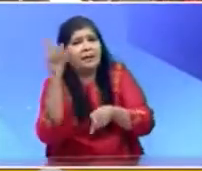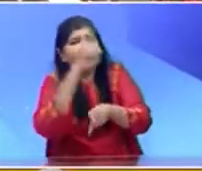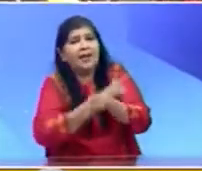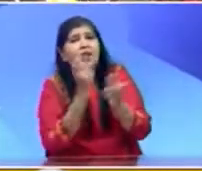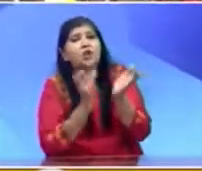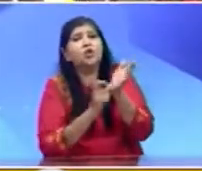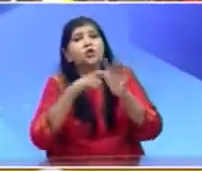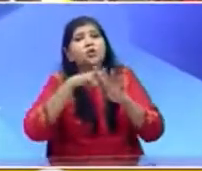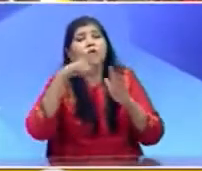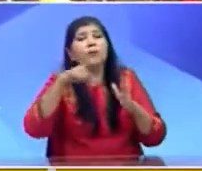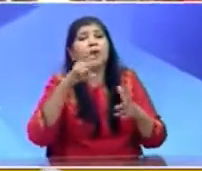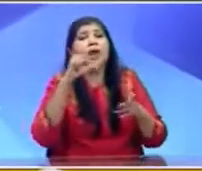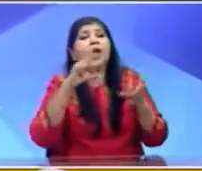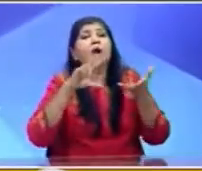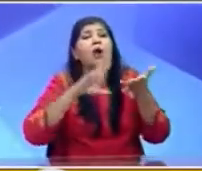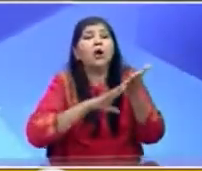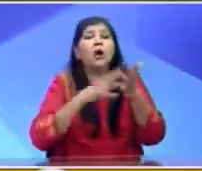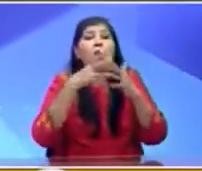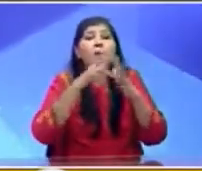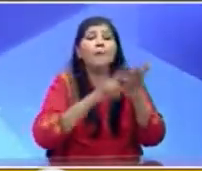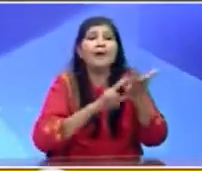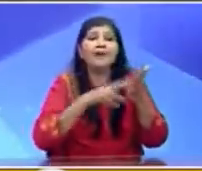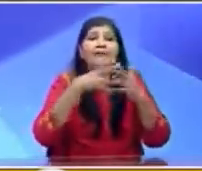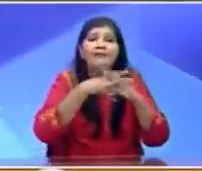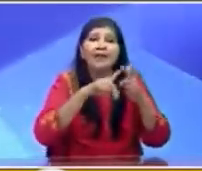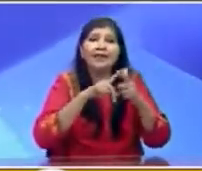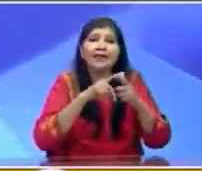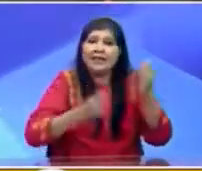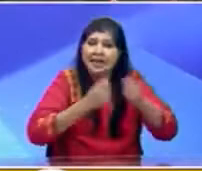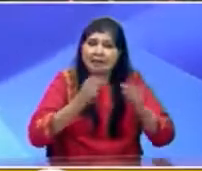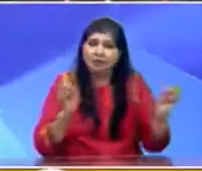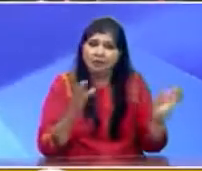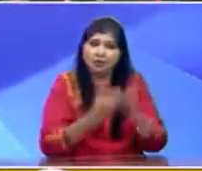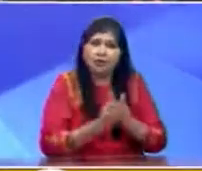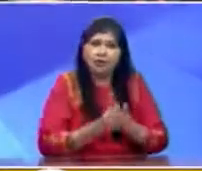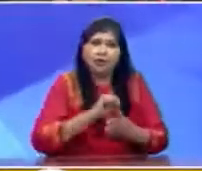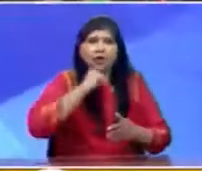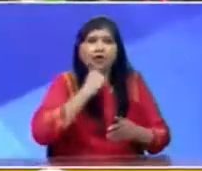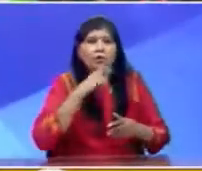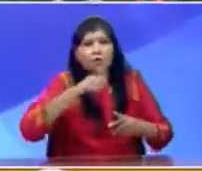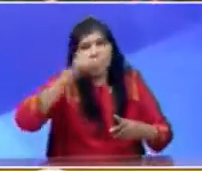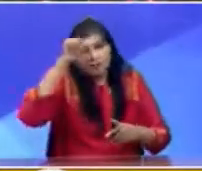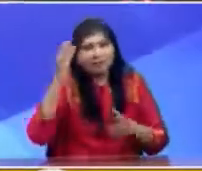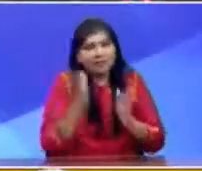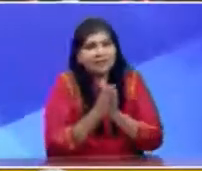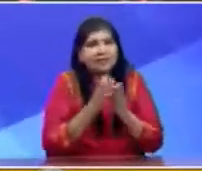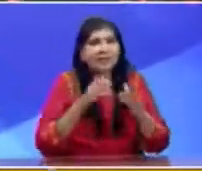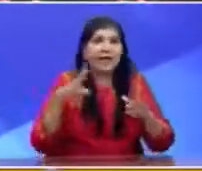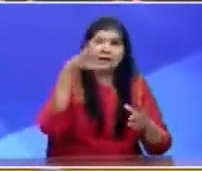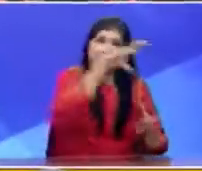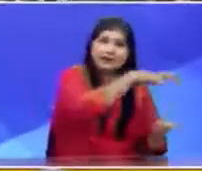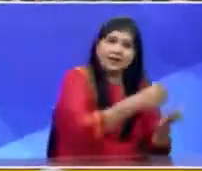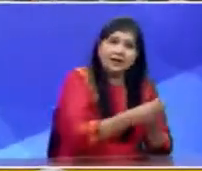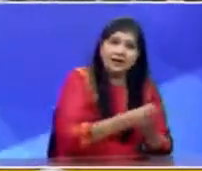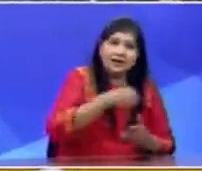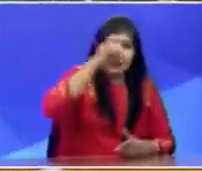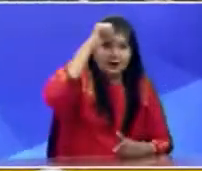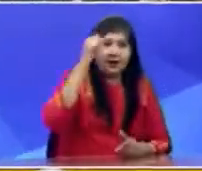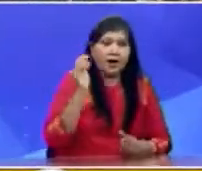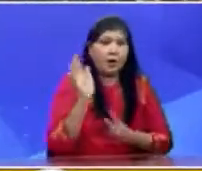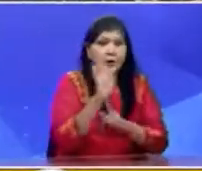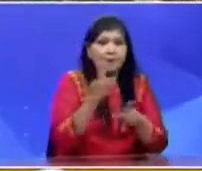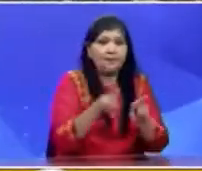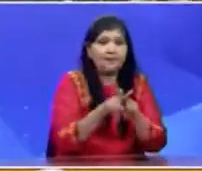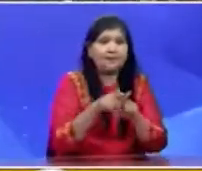में कॉमनवेल्थ गेम्स की भी शुरुआत हुई। युवा जोश से भरा भारतीय दल वहां देश को रिप्रेजेंट कर रहा